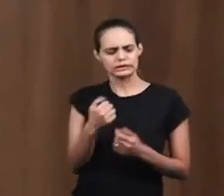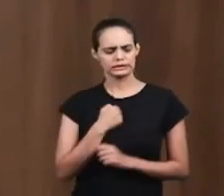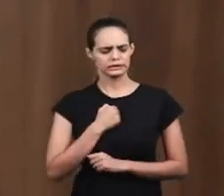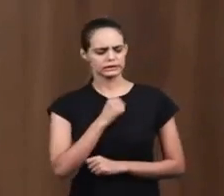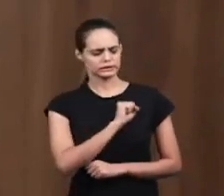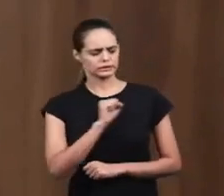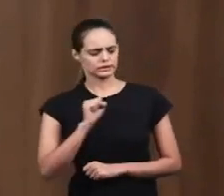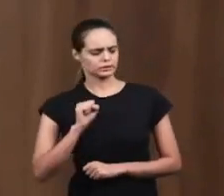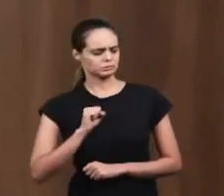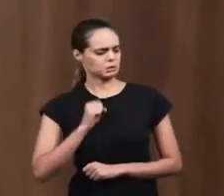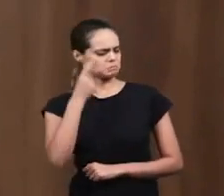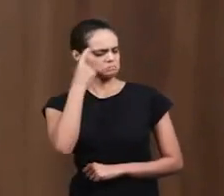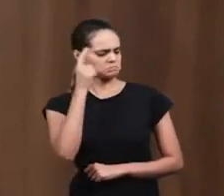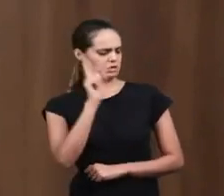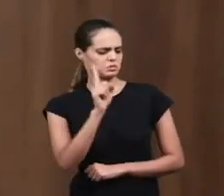Und er wurde